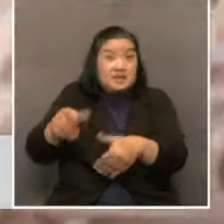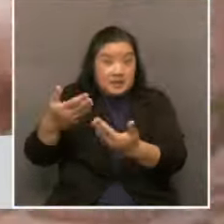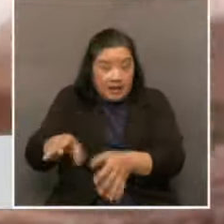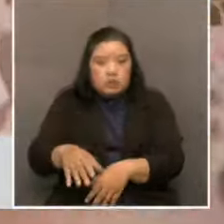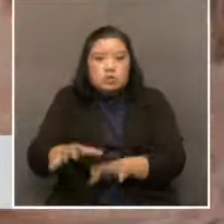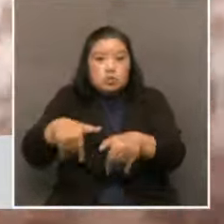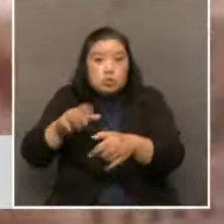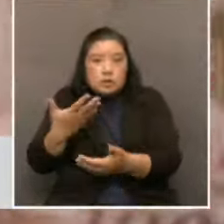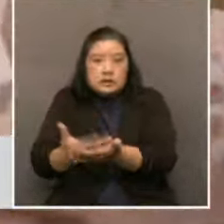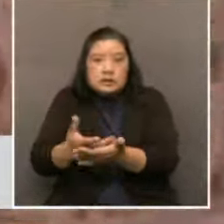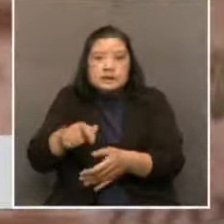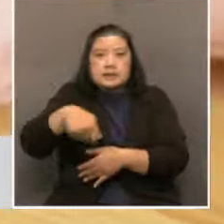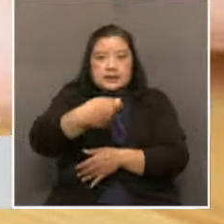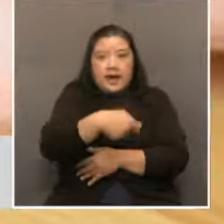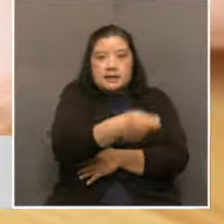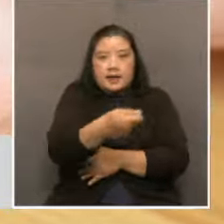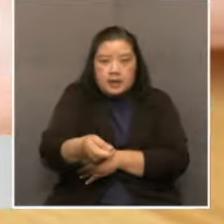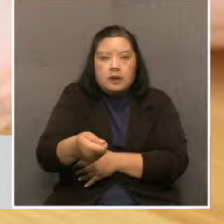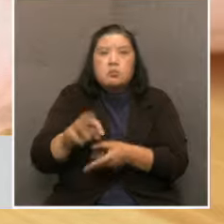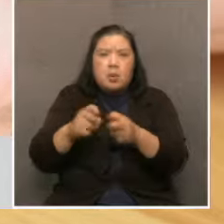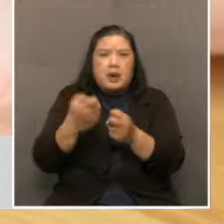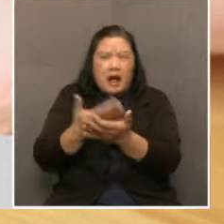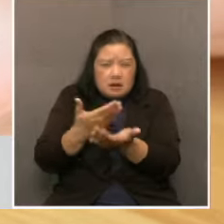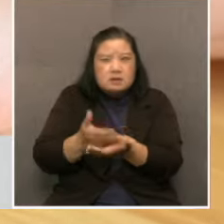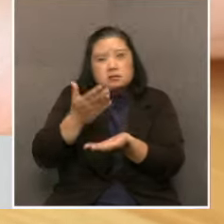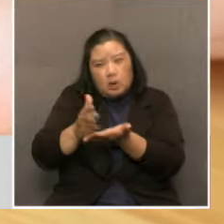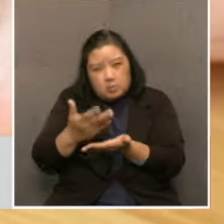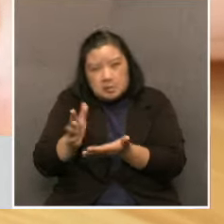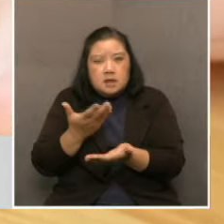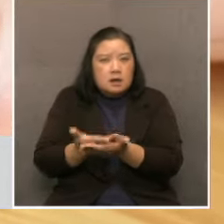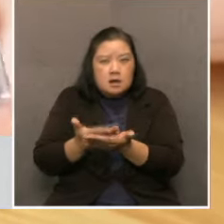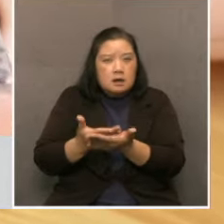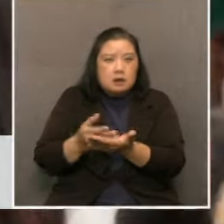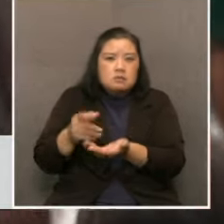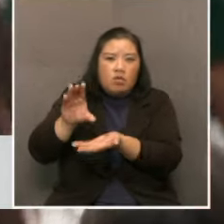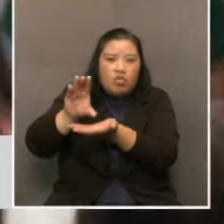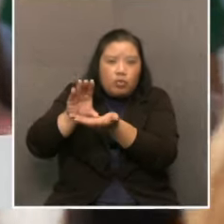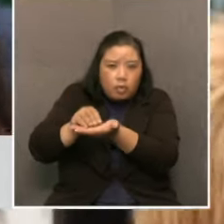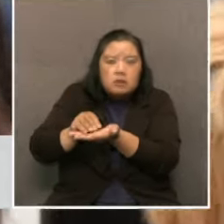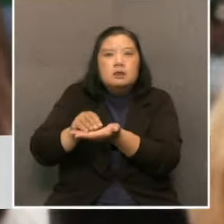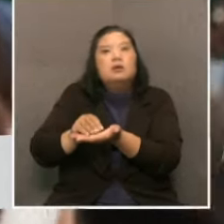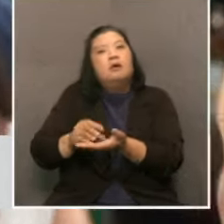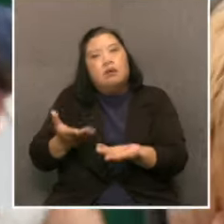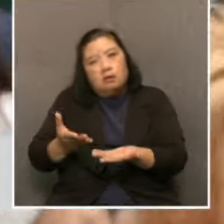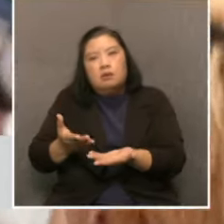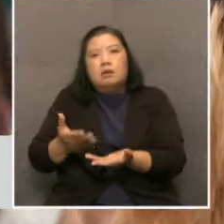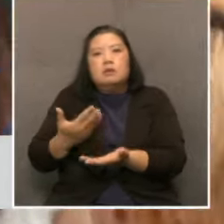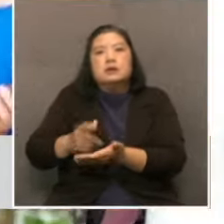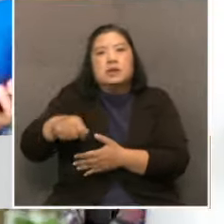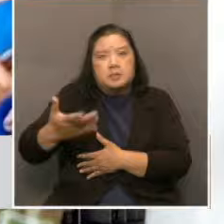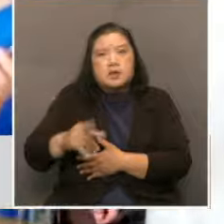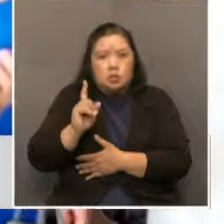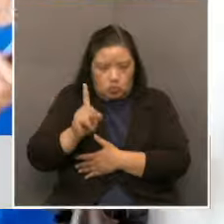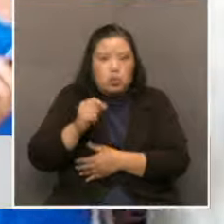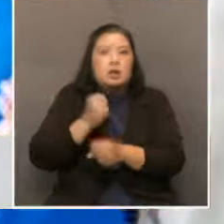งสูงแล้วก็ไปกดทับในเรื่องของกำลังการซื้อของประชาชนทำให้ประชาชนก็ไม่กล้าซื้อด้วย แล้วก็ภาครัฐก็เร่งใช้จ่ายกระตุ้นคู่กัน